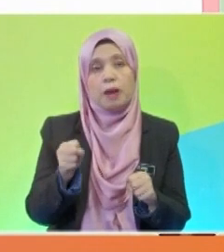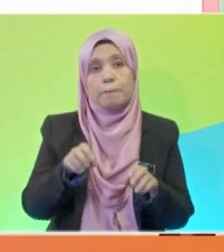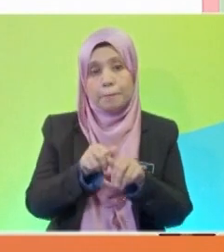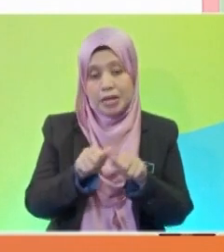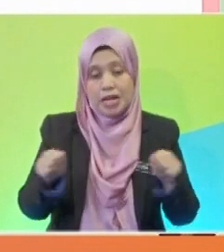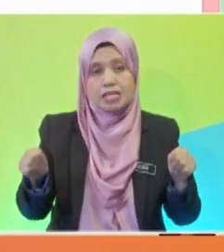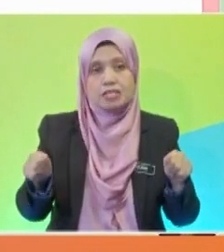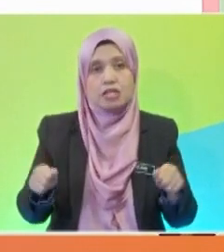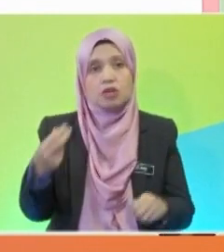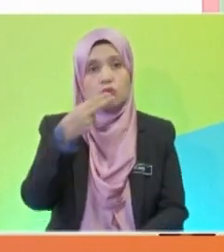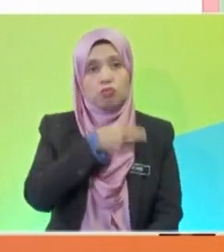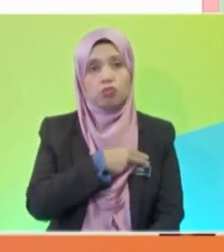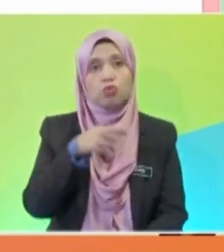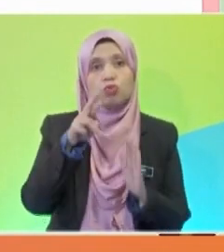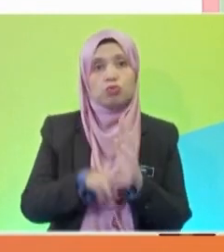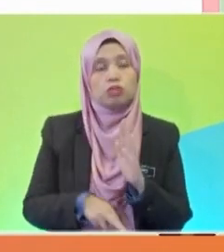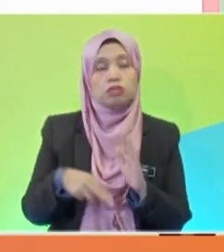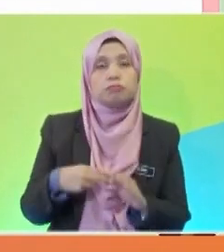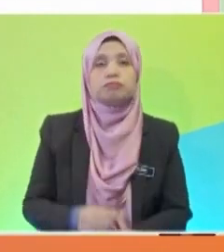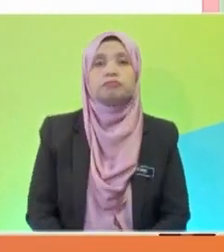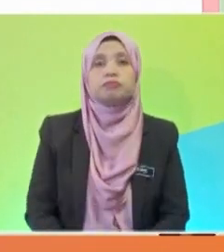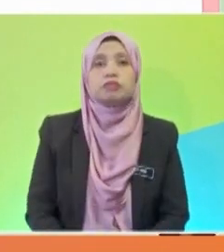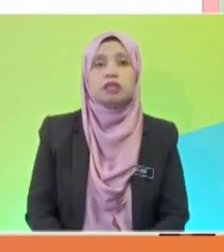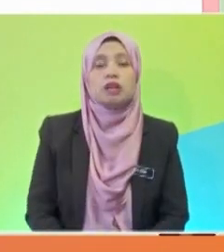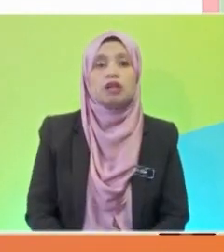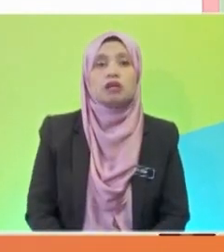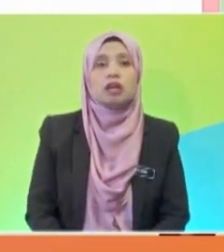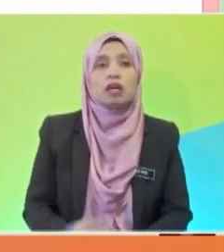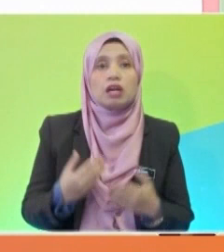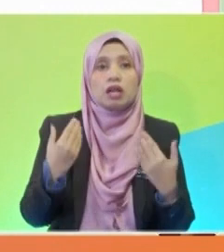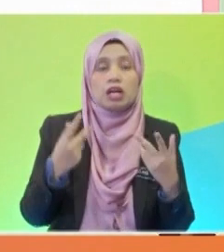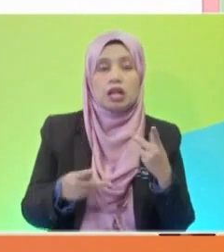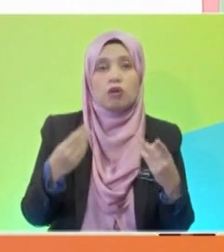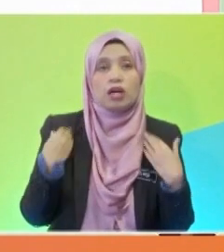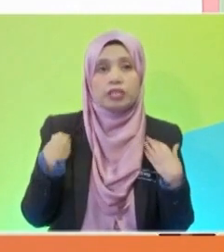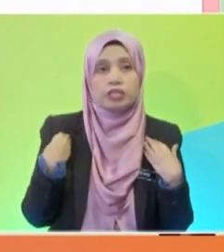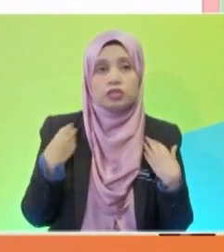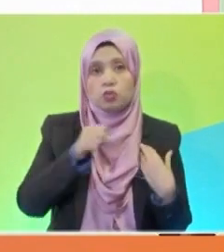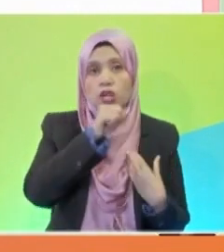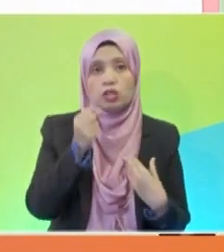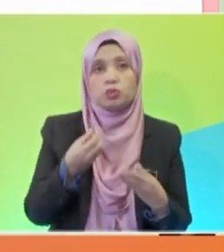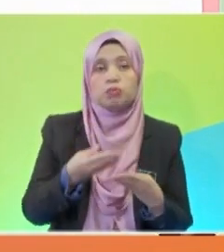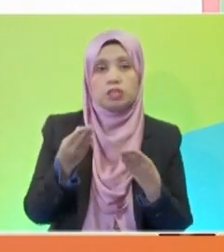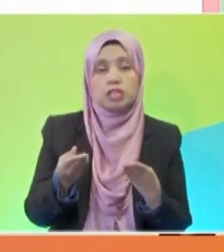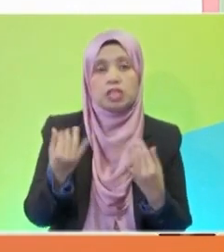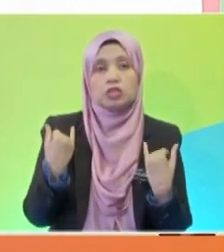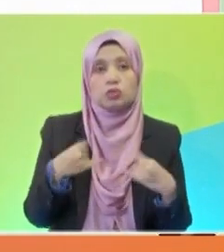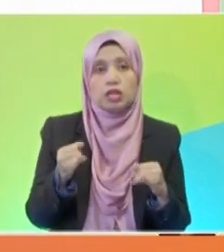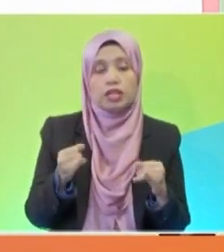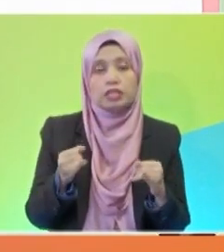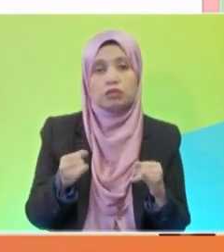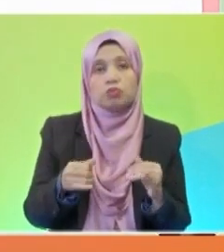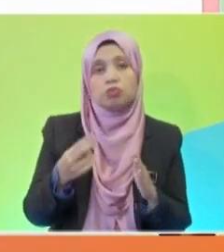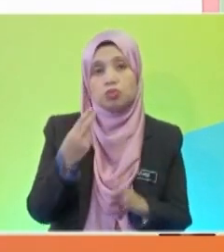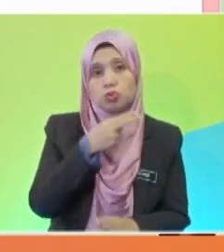murid-murid. Kita lihat kepada soalan. Ada tak soalan tu berikan jualan? Kalau ada, awak kena sediakan akaun perdagangan dan untung rugi dulu. Awak